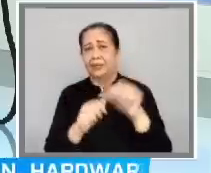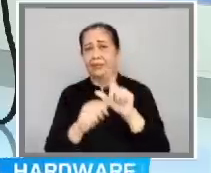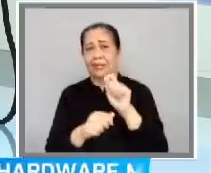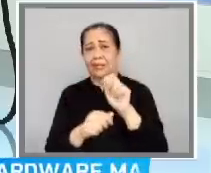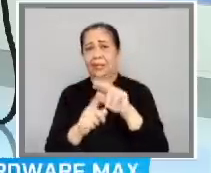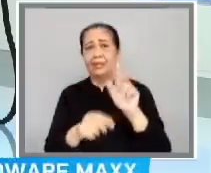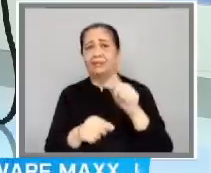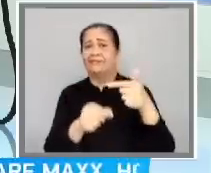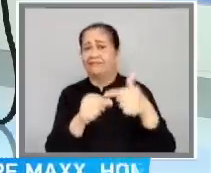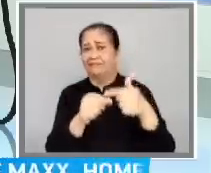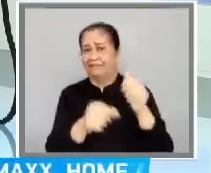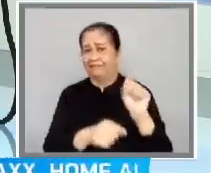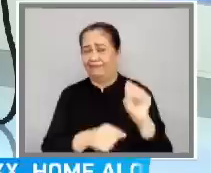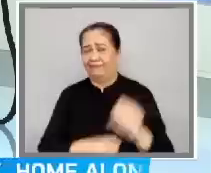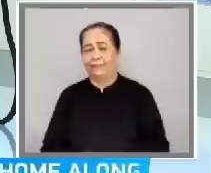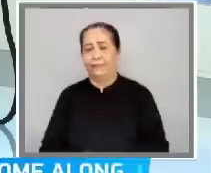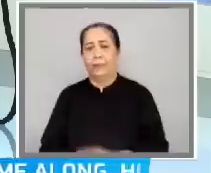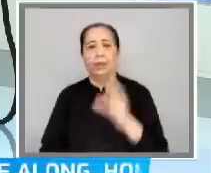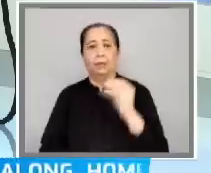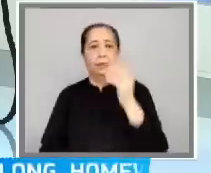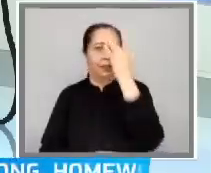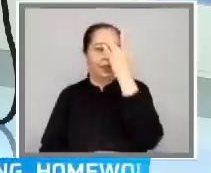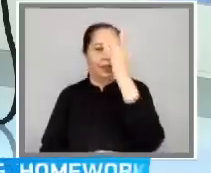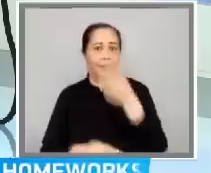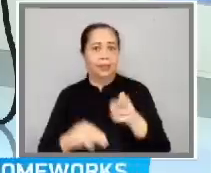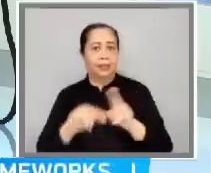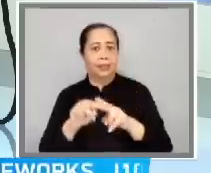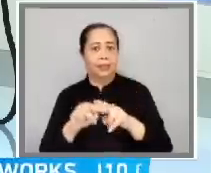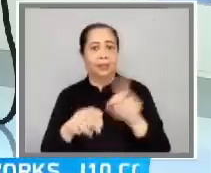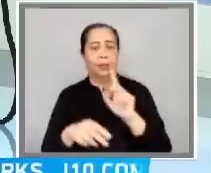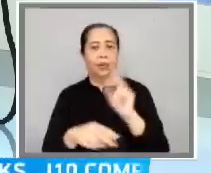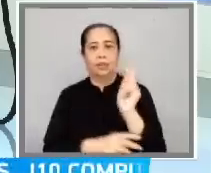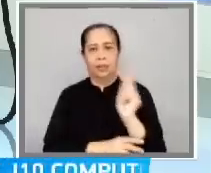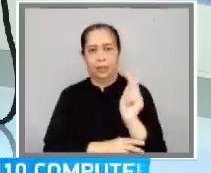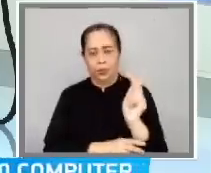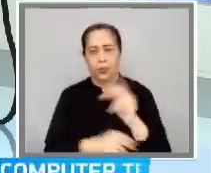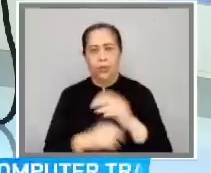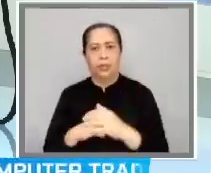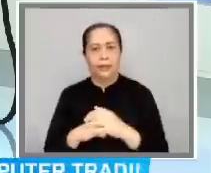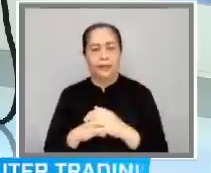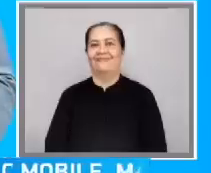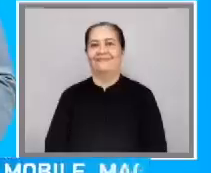gasolina. 50 centavos naman ang dagdag sa kada litro ng kerosene.